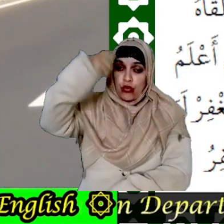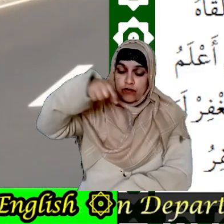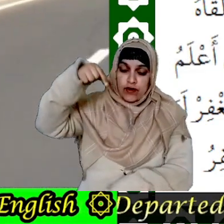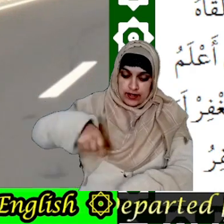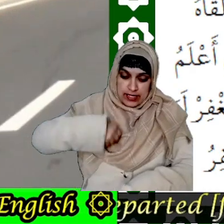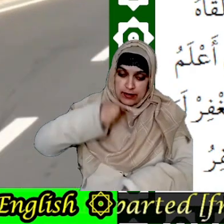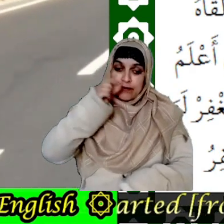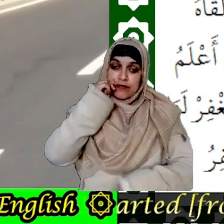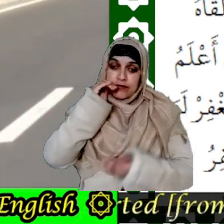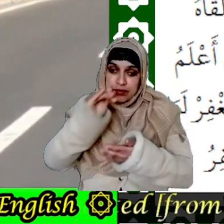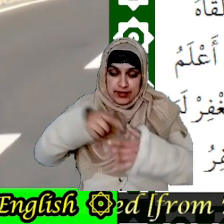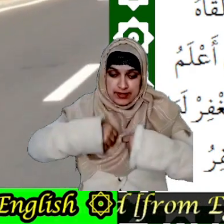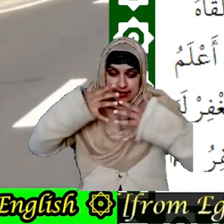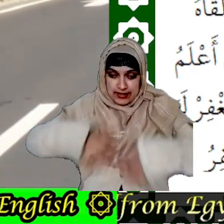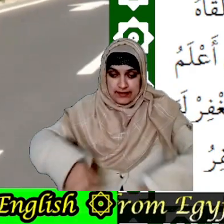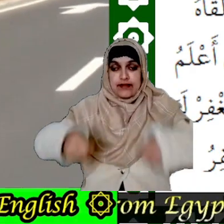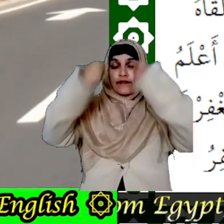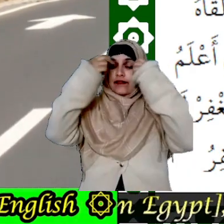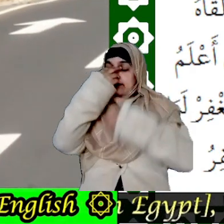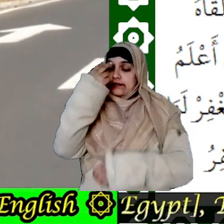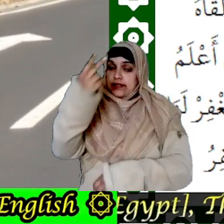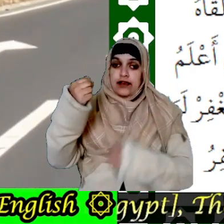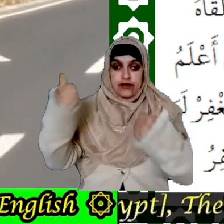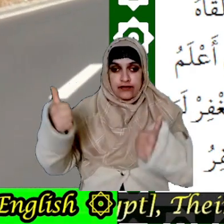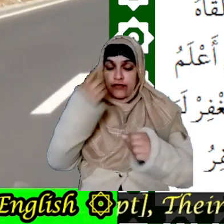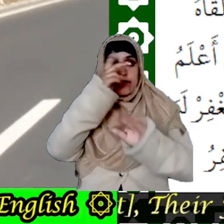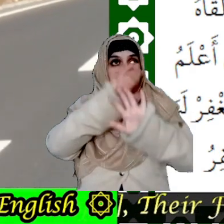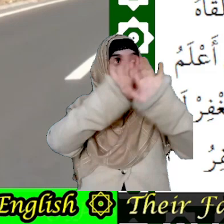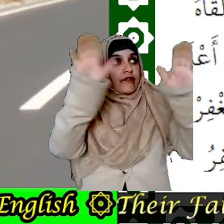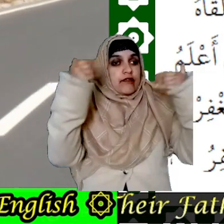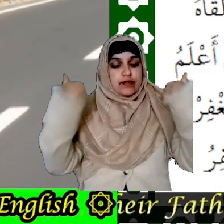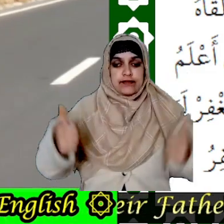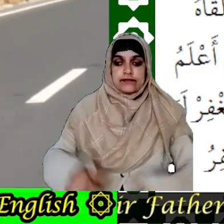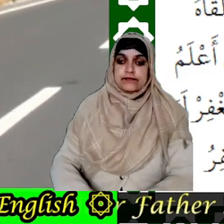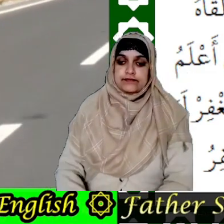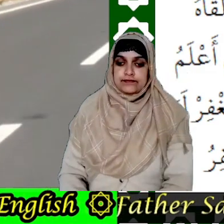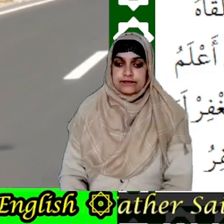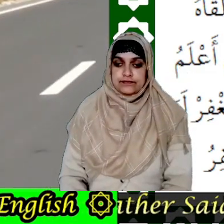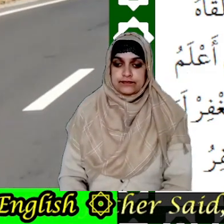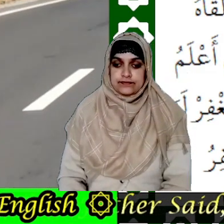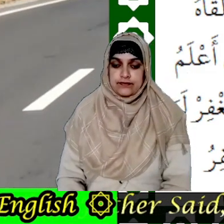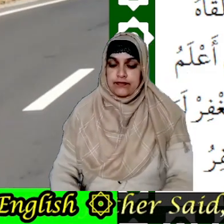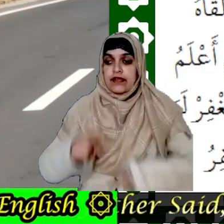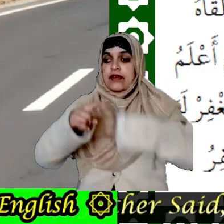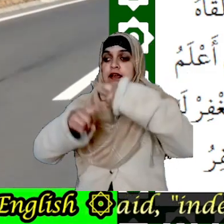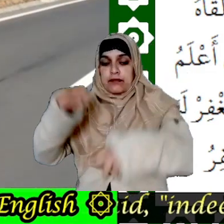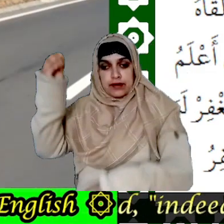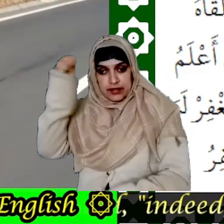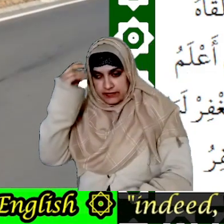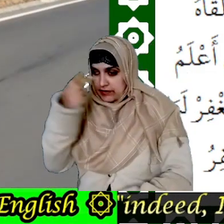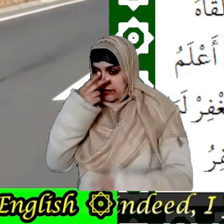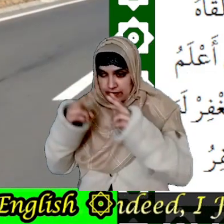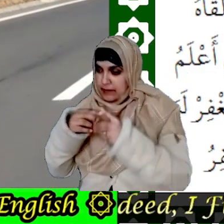بينهم بيخن جنة أعلم أن الله سيرده إلي ربي نبدي